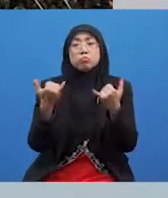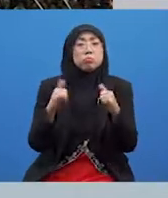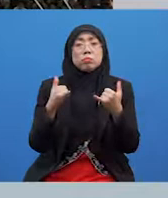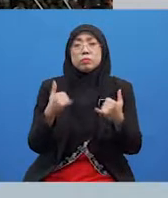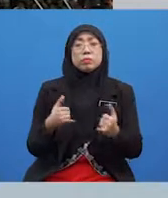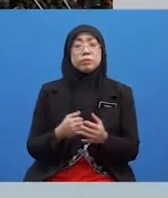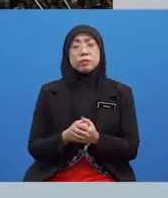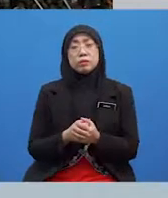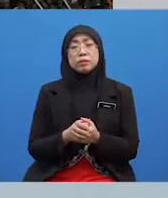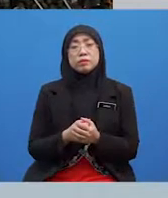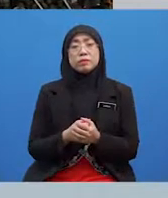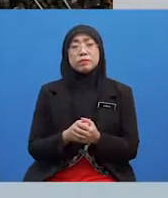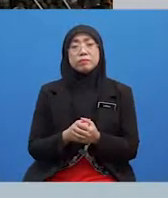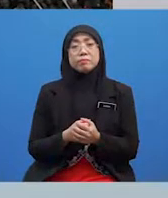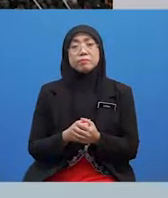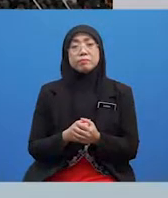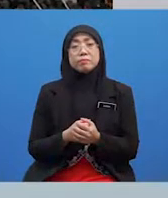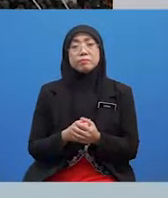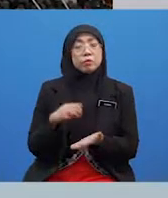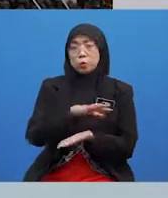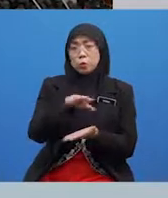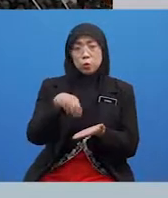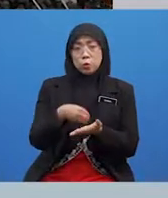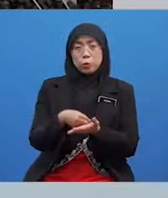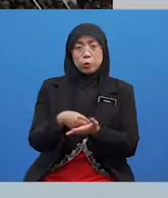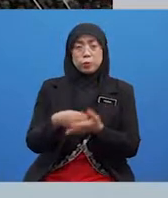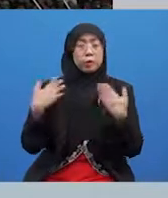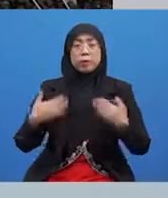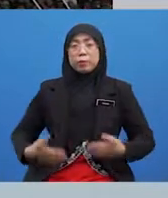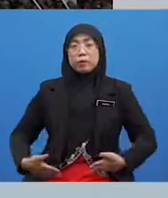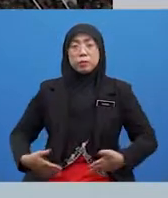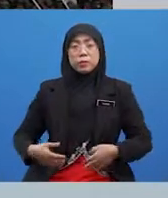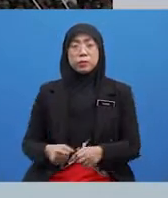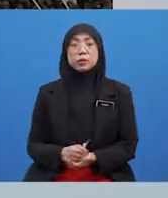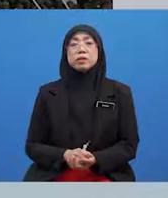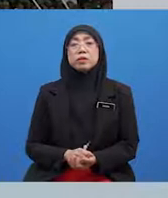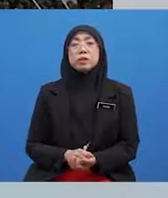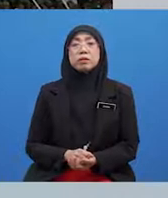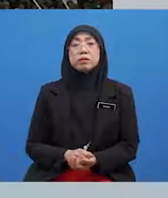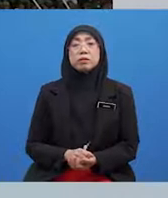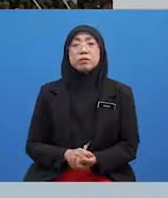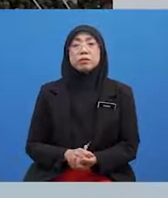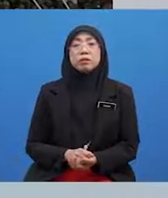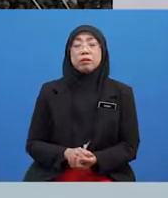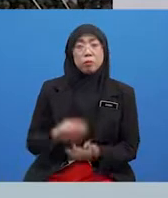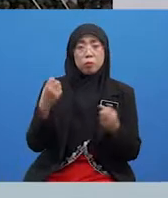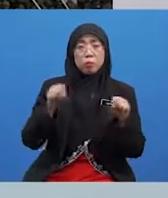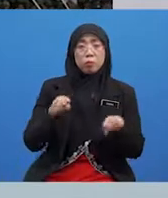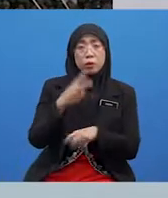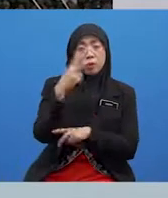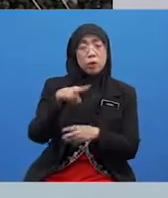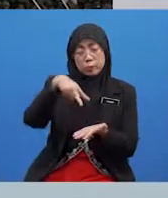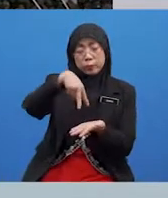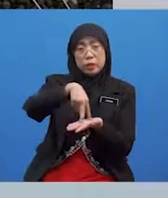Pergerakan gimnastik boleh dilakukan dengan menggunakan alatan, di atas peralatan dan tanpa